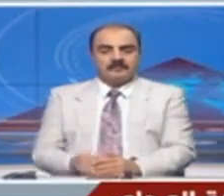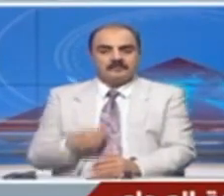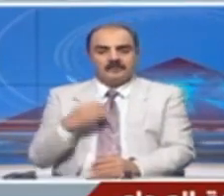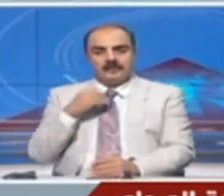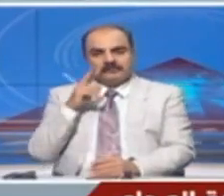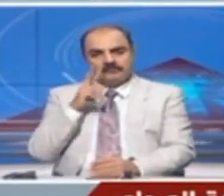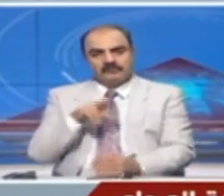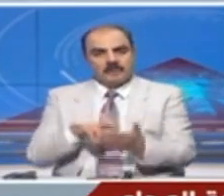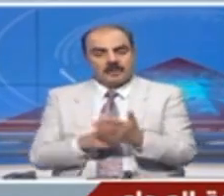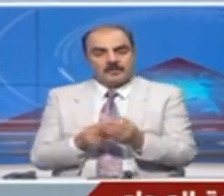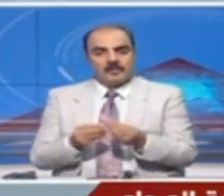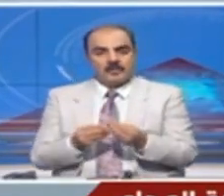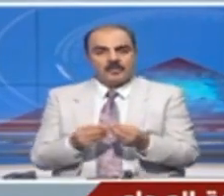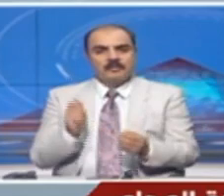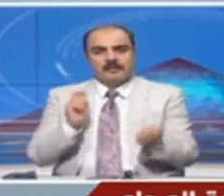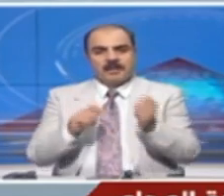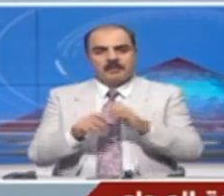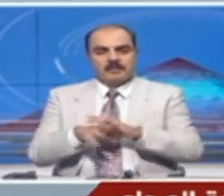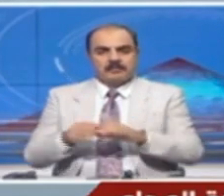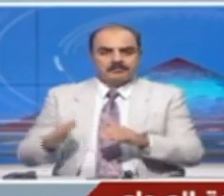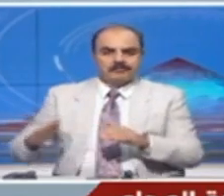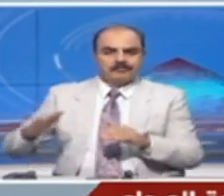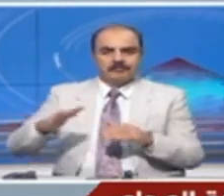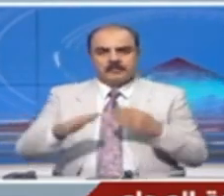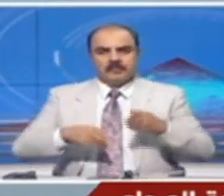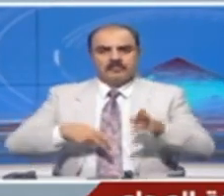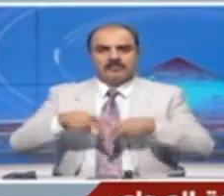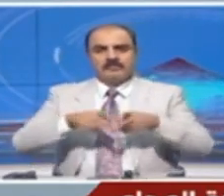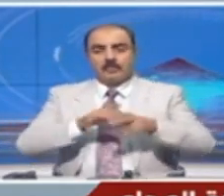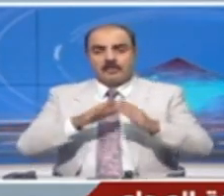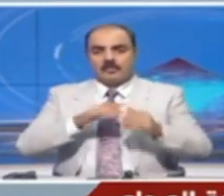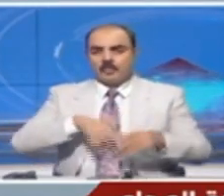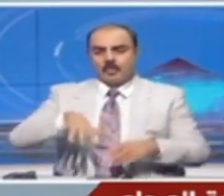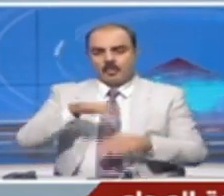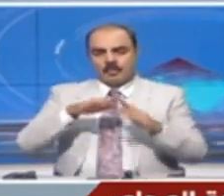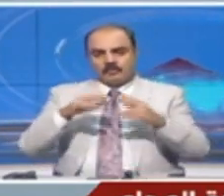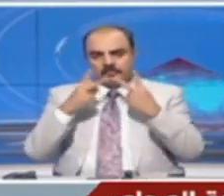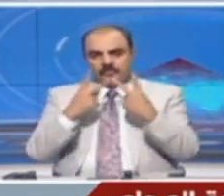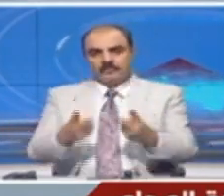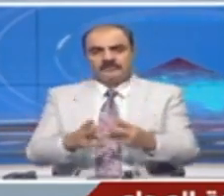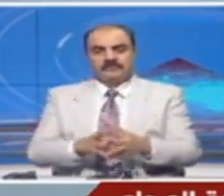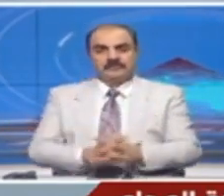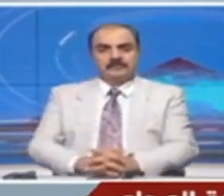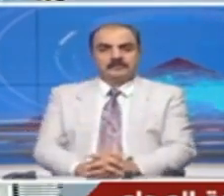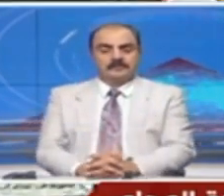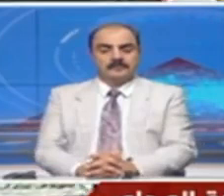الرئيس عبد الفتاح السيسي يتابع الموقف التنفيذي لشبكة المحاور والطرق الجديدة على مستوى الجمهورية.